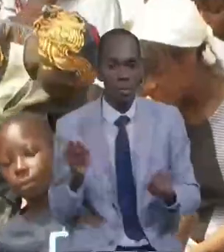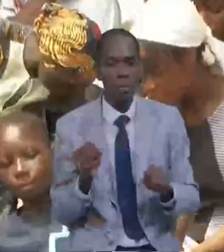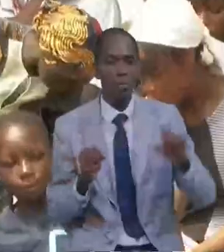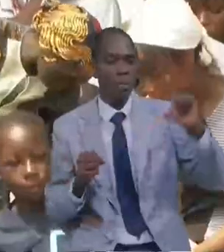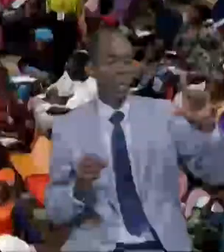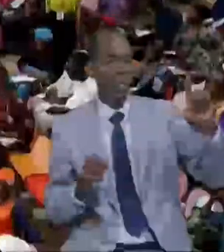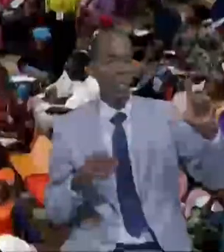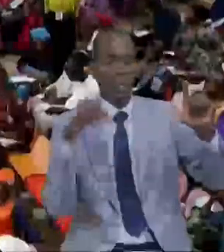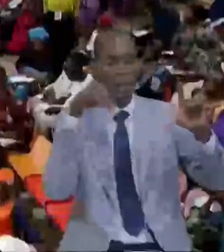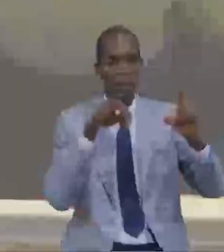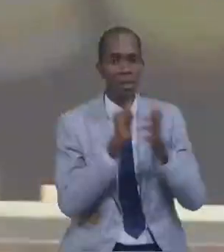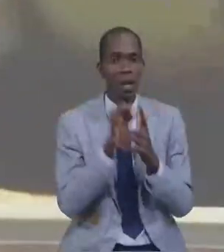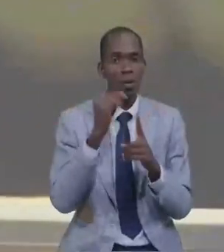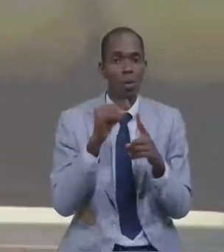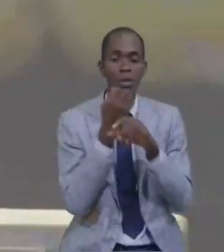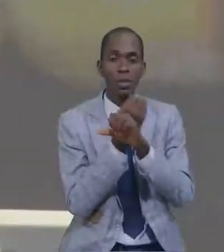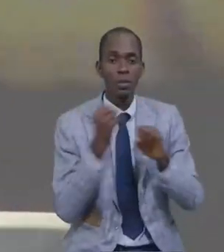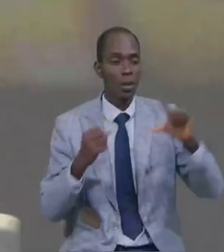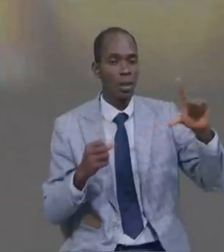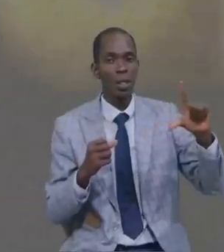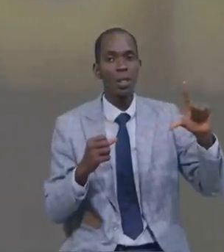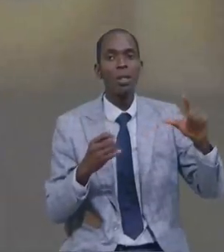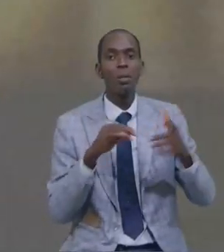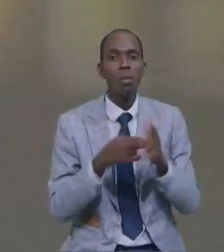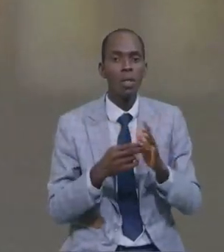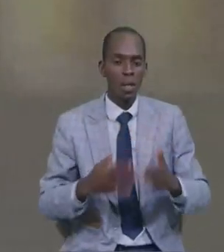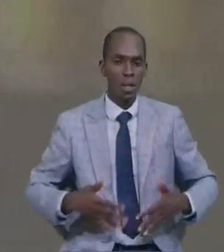sorti des ténèbres. Galates 5.